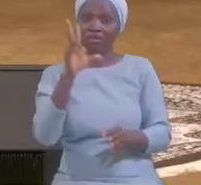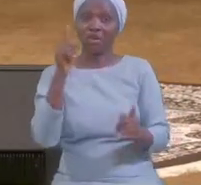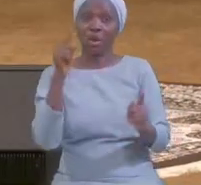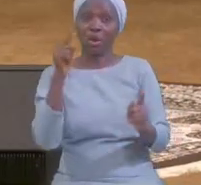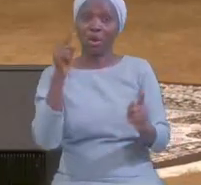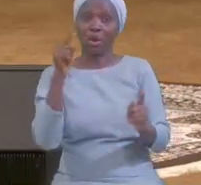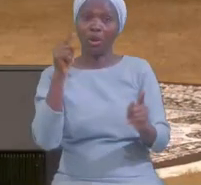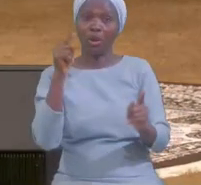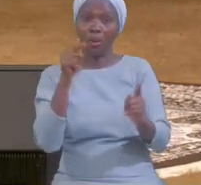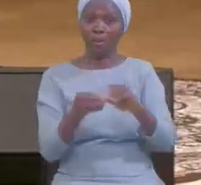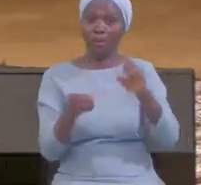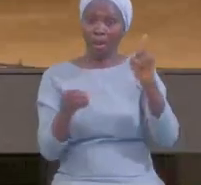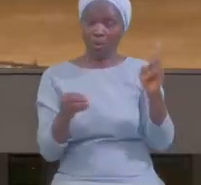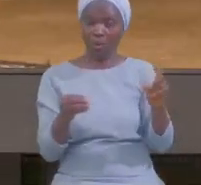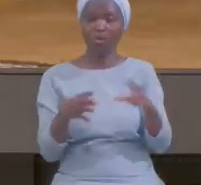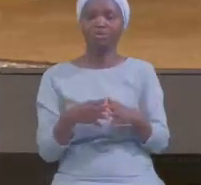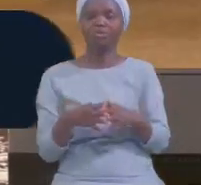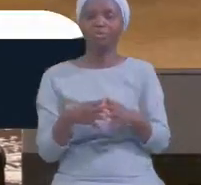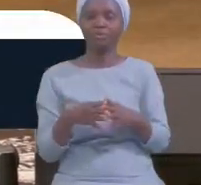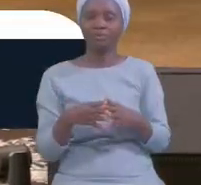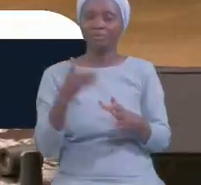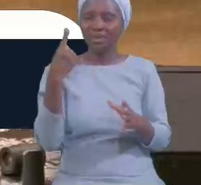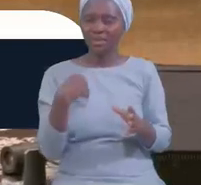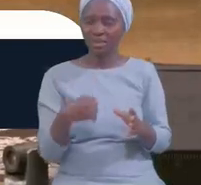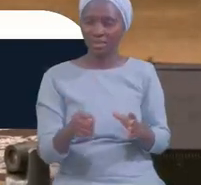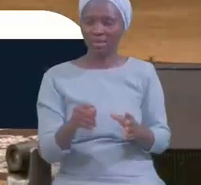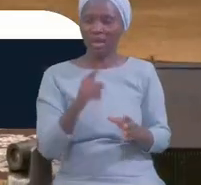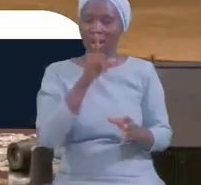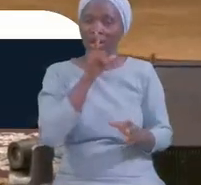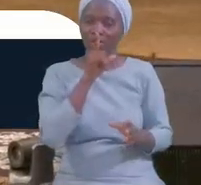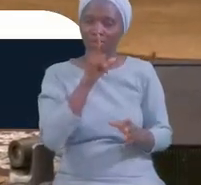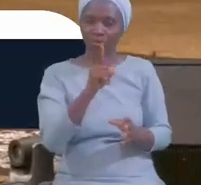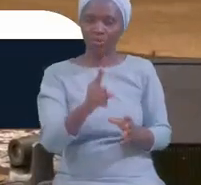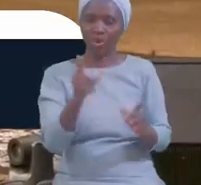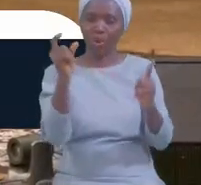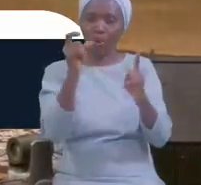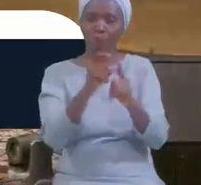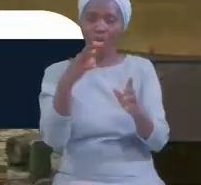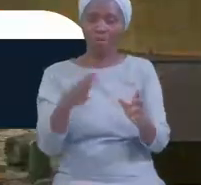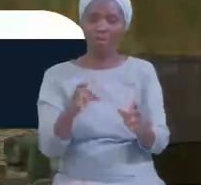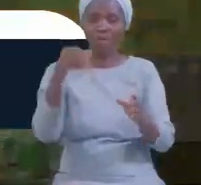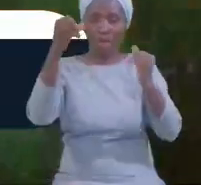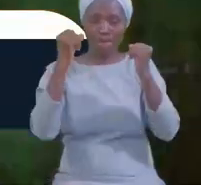la parole rassurante de puissance et la prééminence de Dieu.